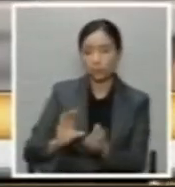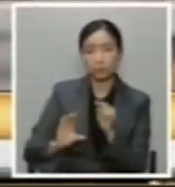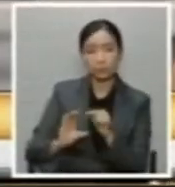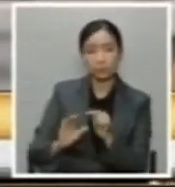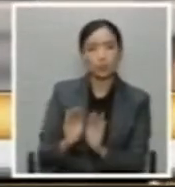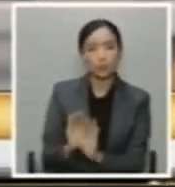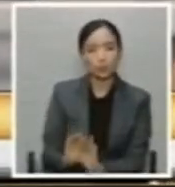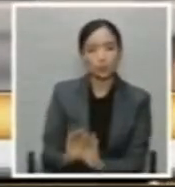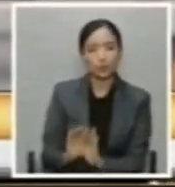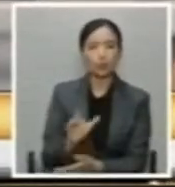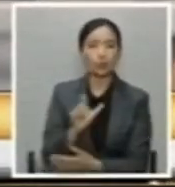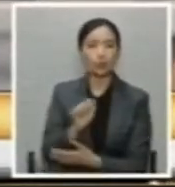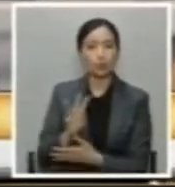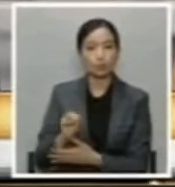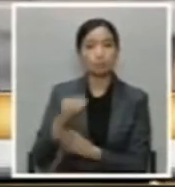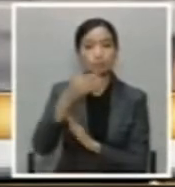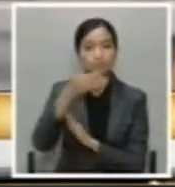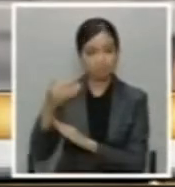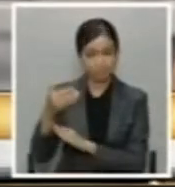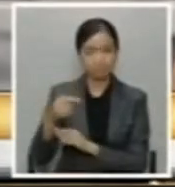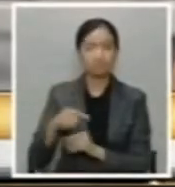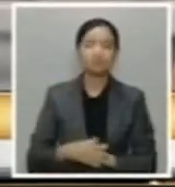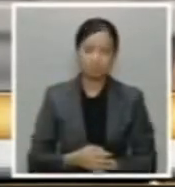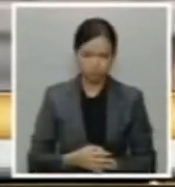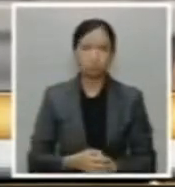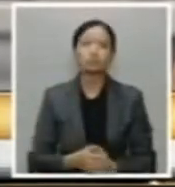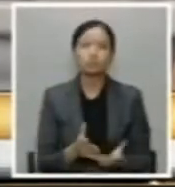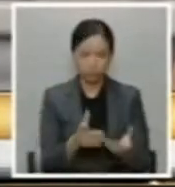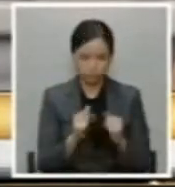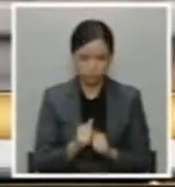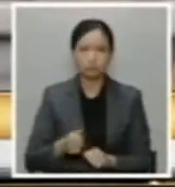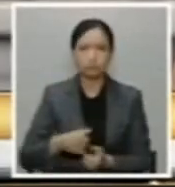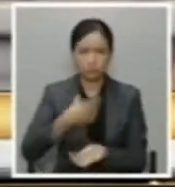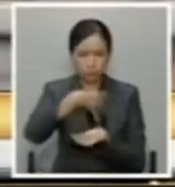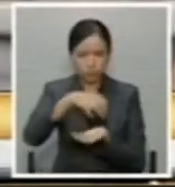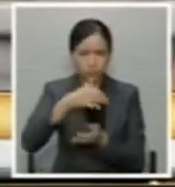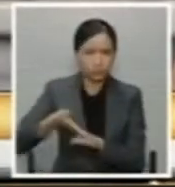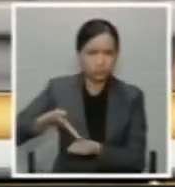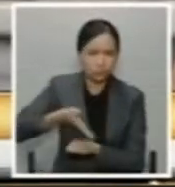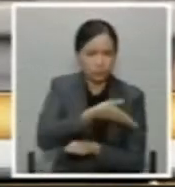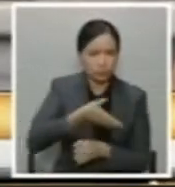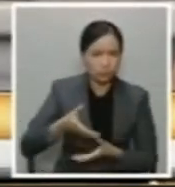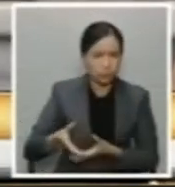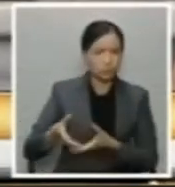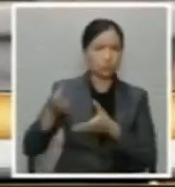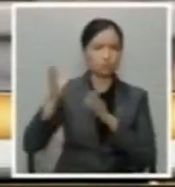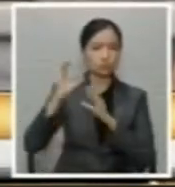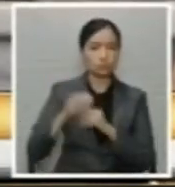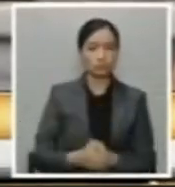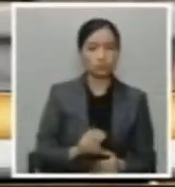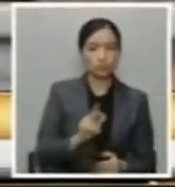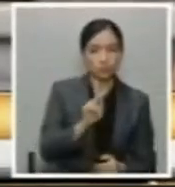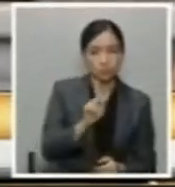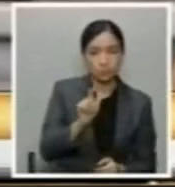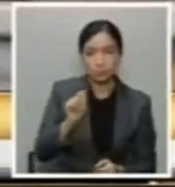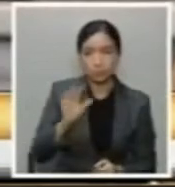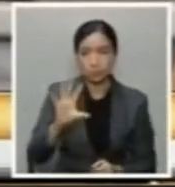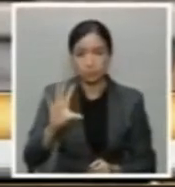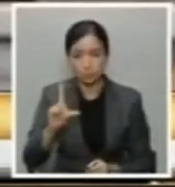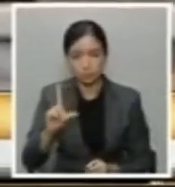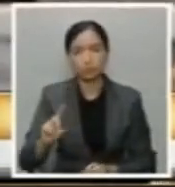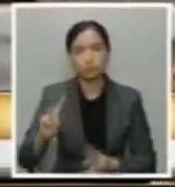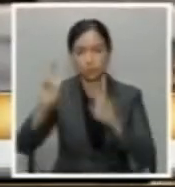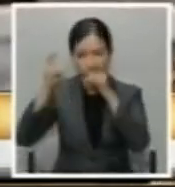ติซึ่งขออนุญาตเท้าความนิดหนึ่งนะครับเนื่องจากตอช.ก็ยังเป็นเรื่อง